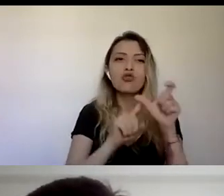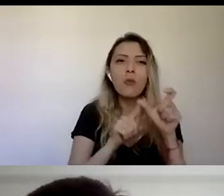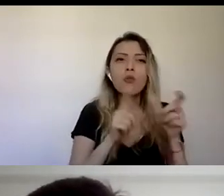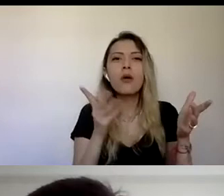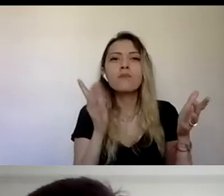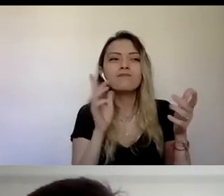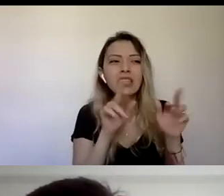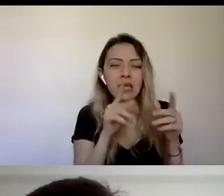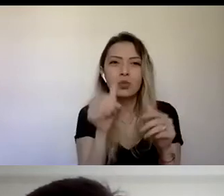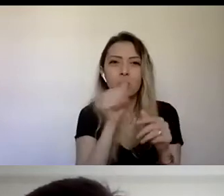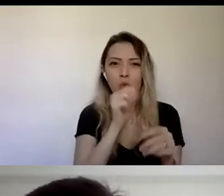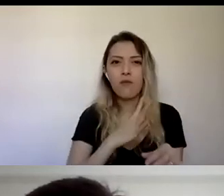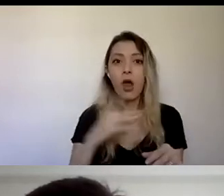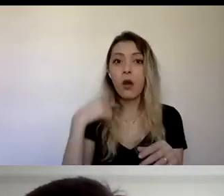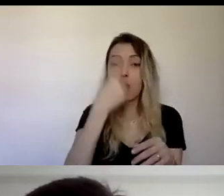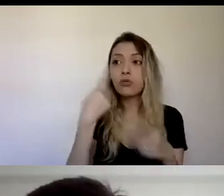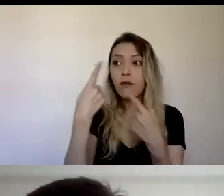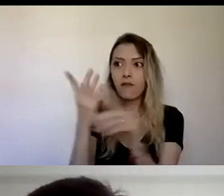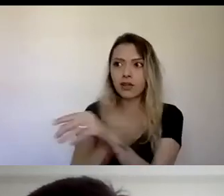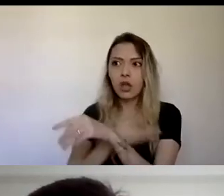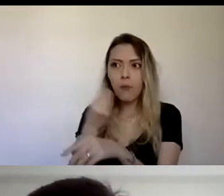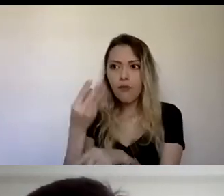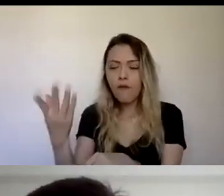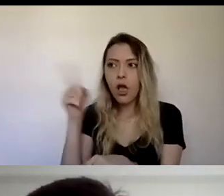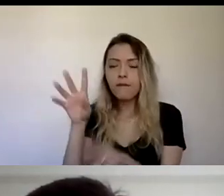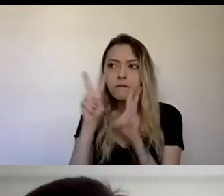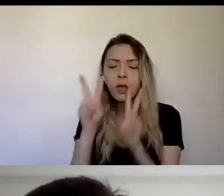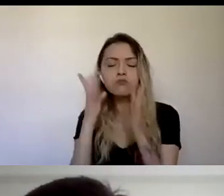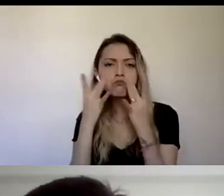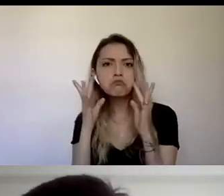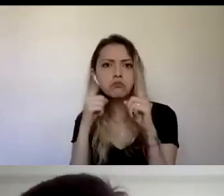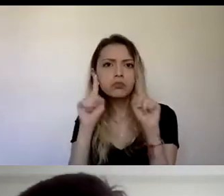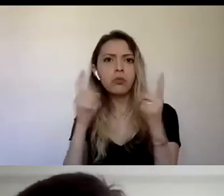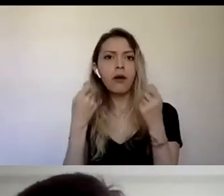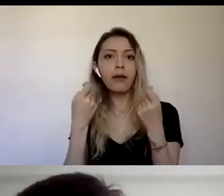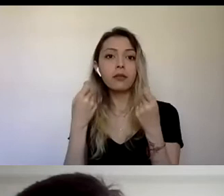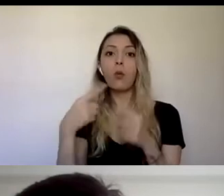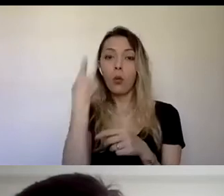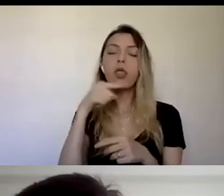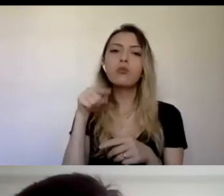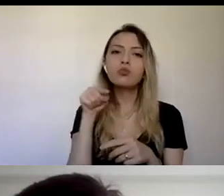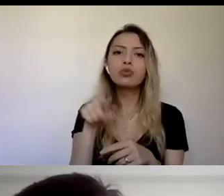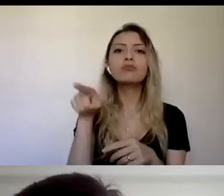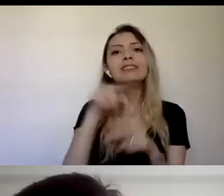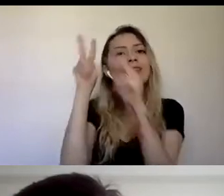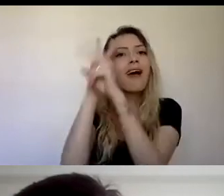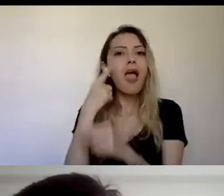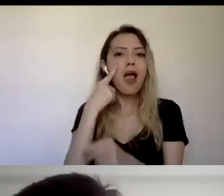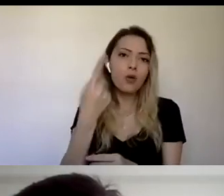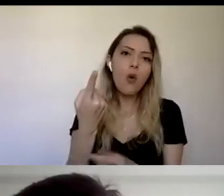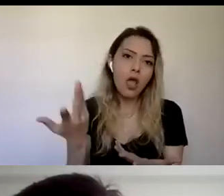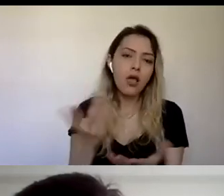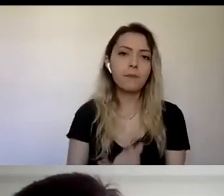bir yankı uyandırmıştı. Dolayısıyla bu biraz hayal gücüyle sınırlı savunuculuk meselesi. Ya, bir taraftan da şu var.